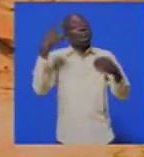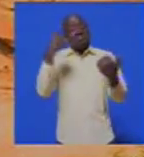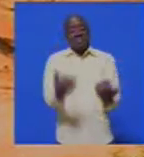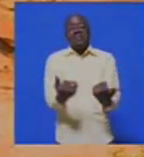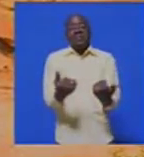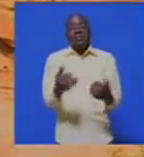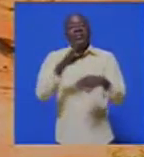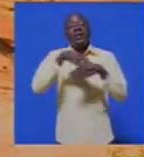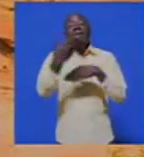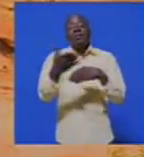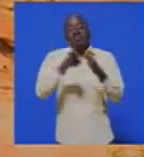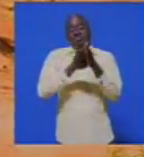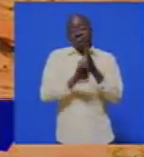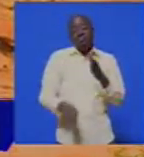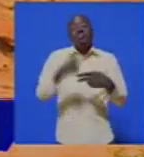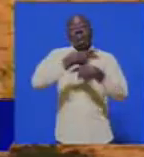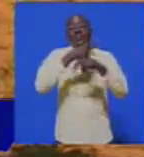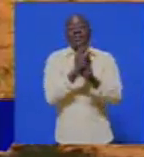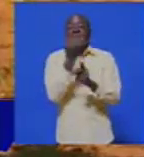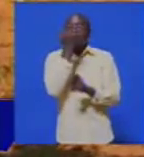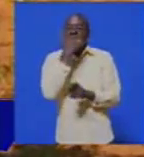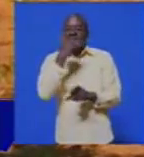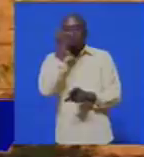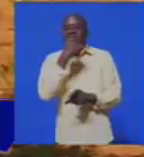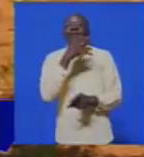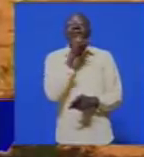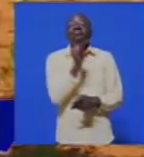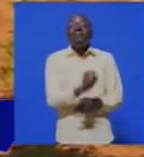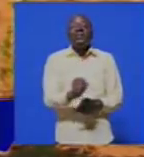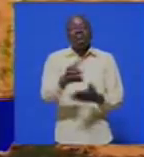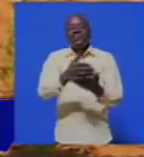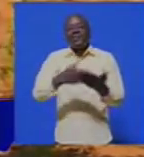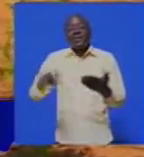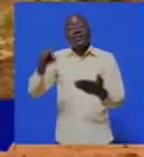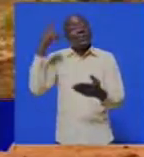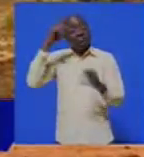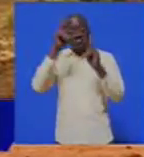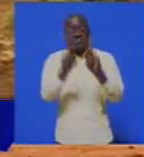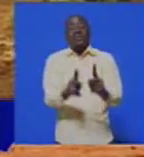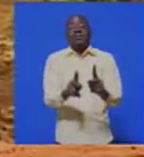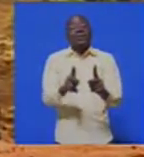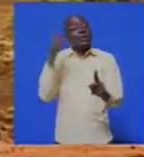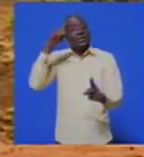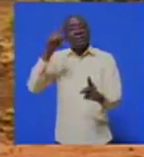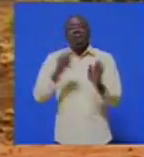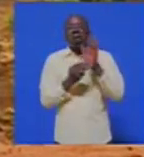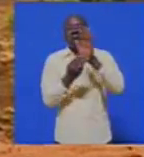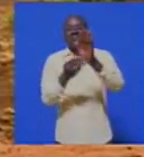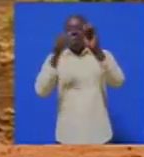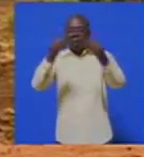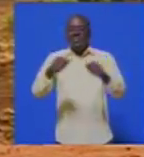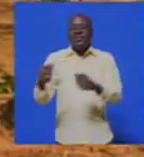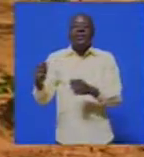la baisse de la production de mangue due au vieillissement de certaines exploitations, ces vergers modernes pourraient, les années à